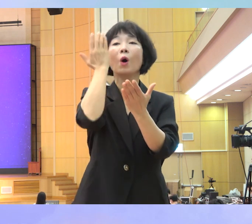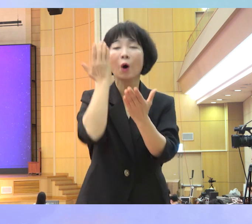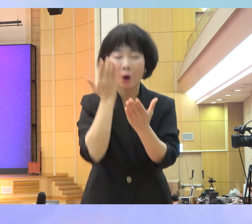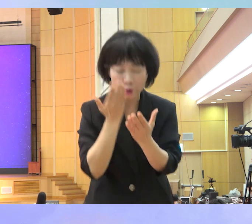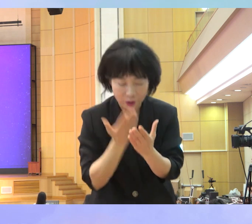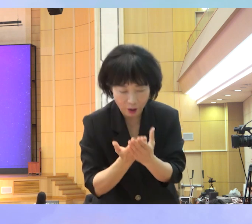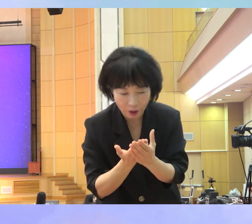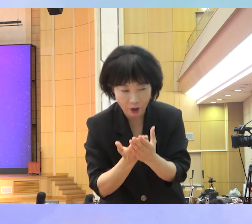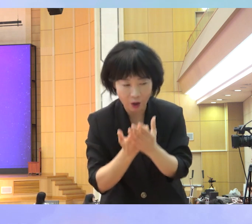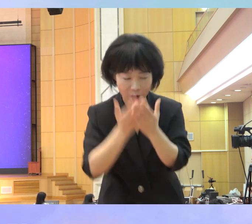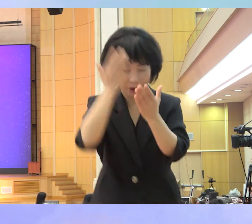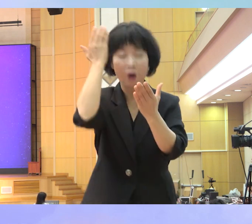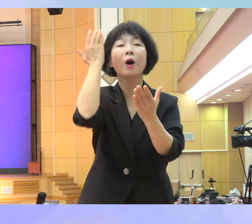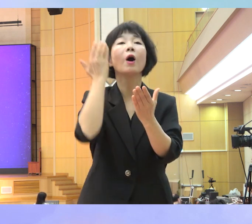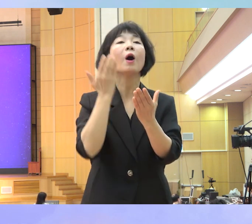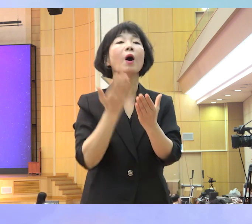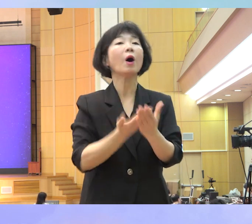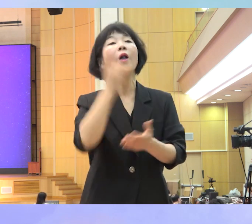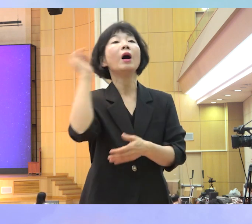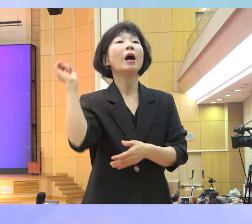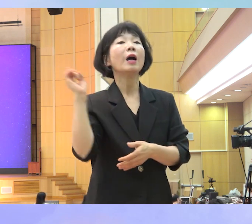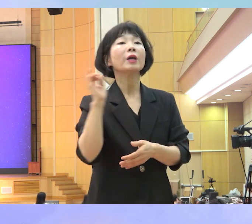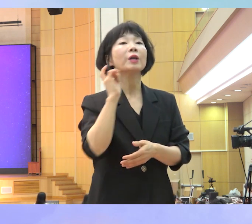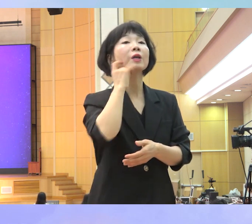임하소. 영광